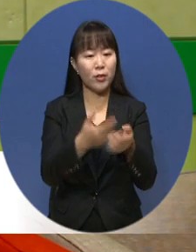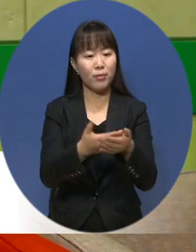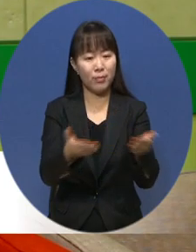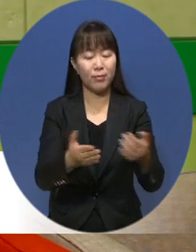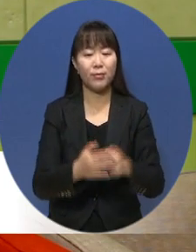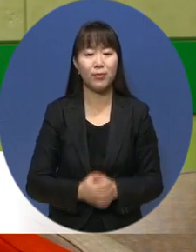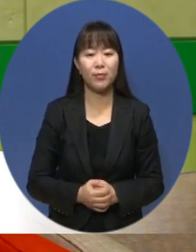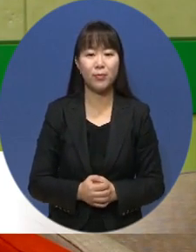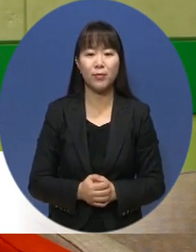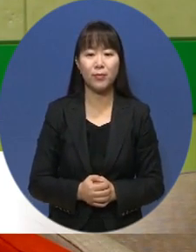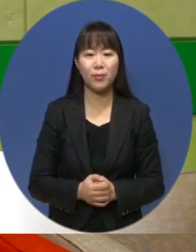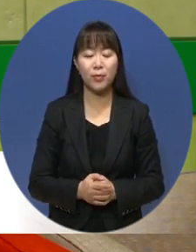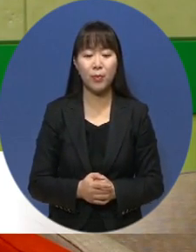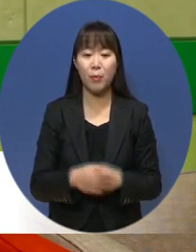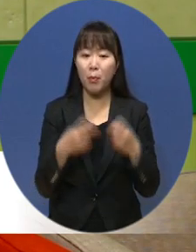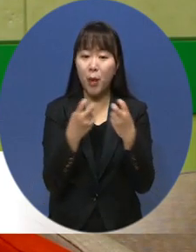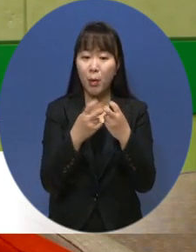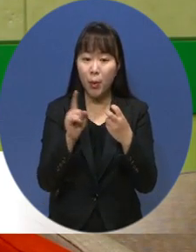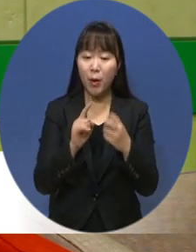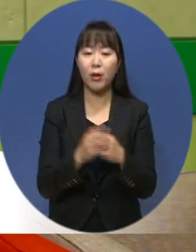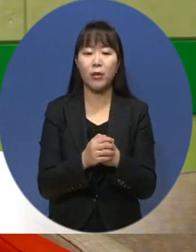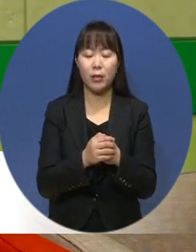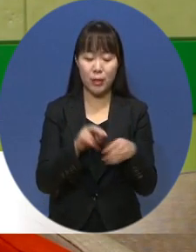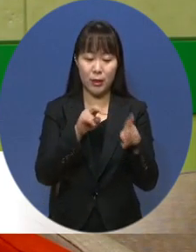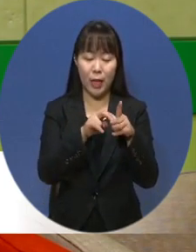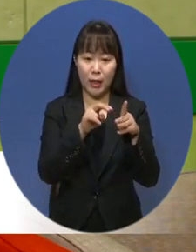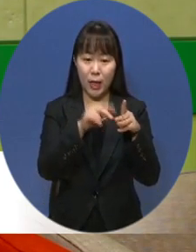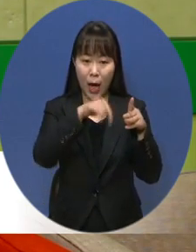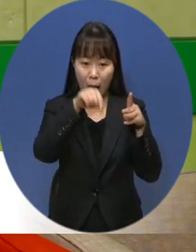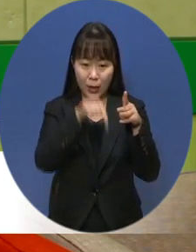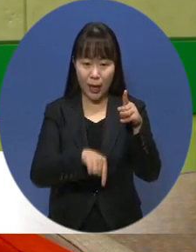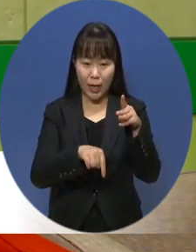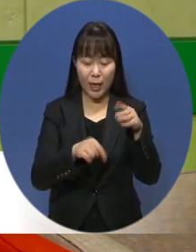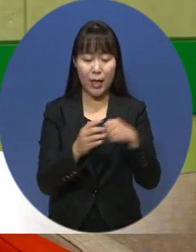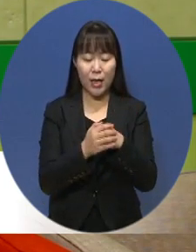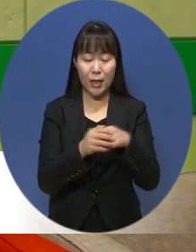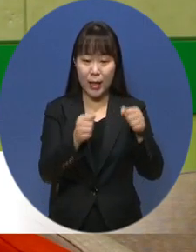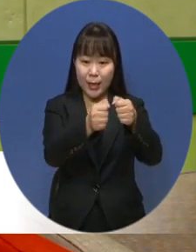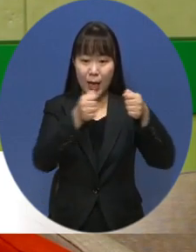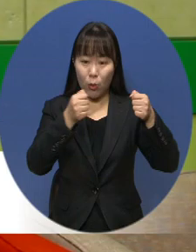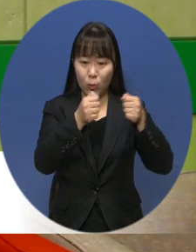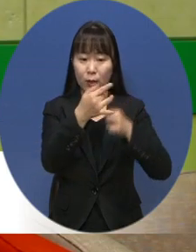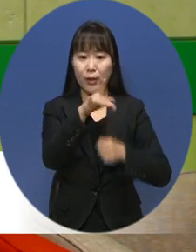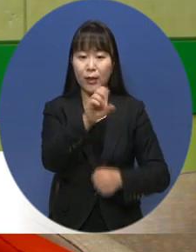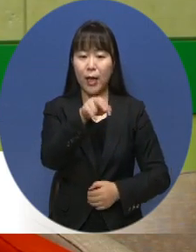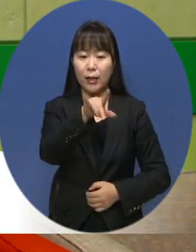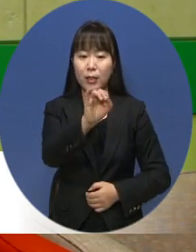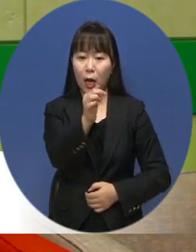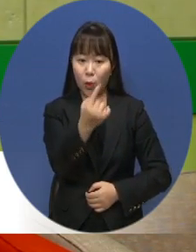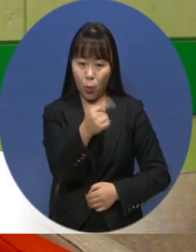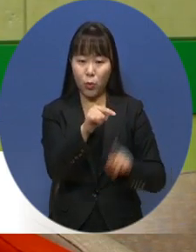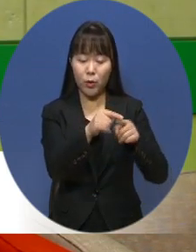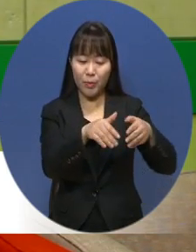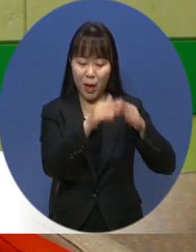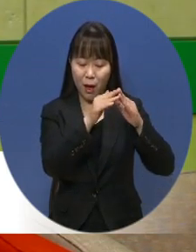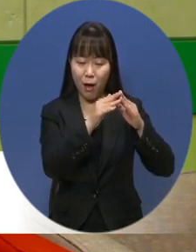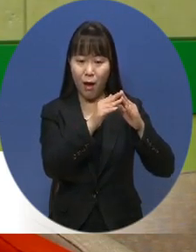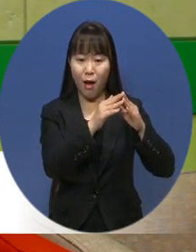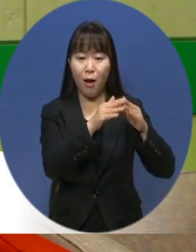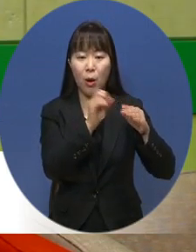제공해 드려요. 그래서 그 방법은 저희 센터 안에 냉장고를